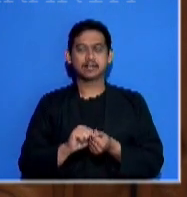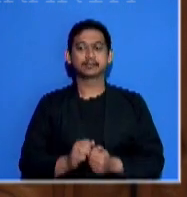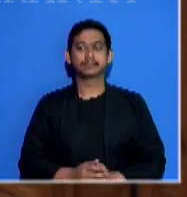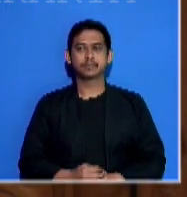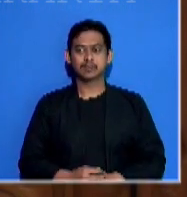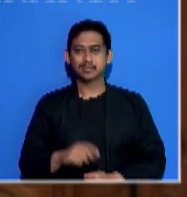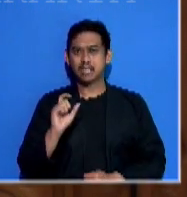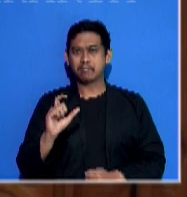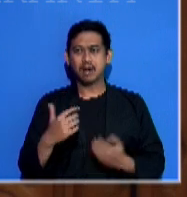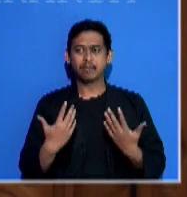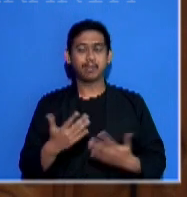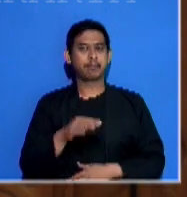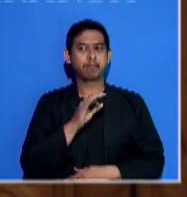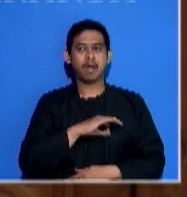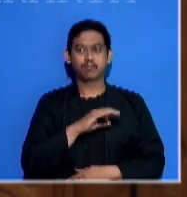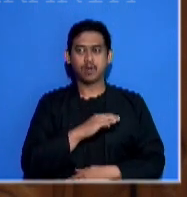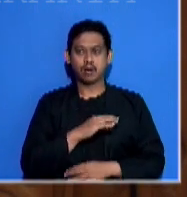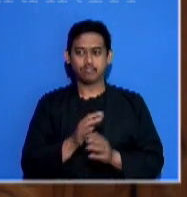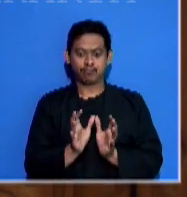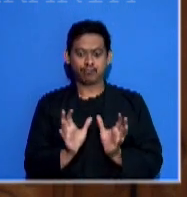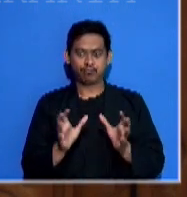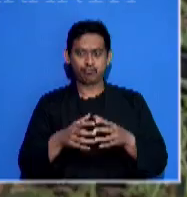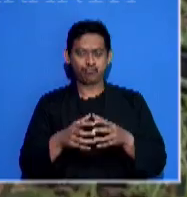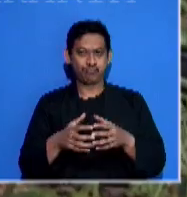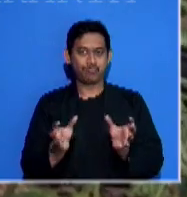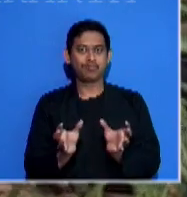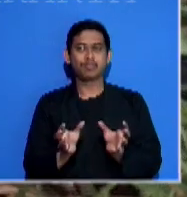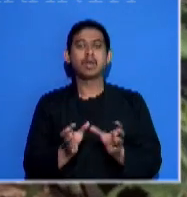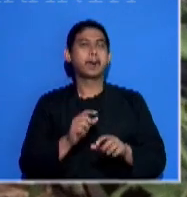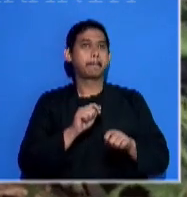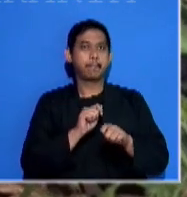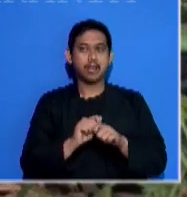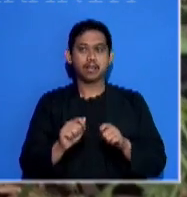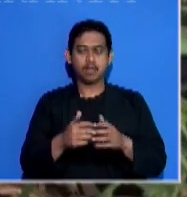dipun mupangataken kangge pot maneka werni taneman.